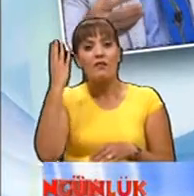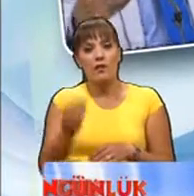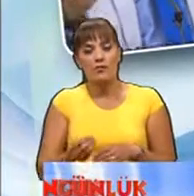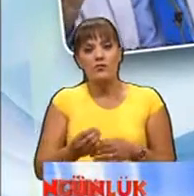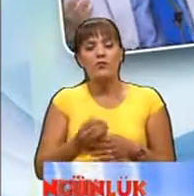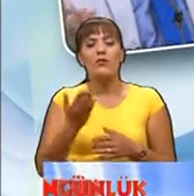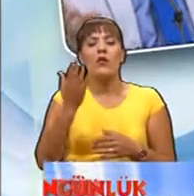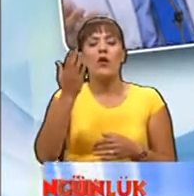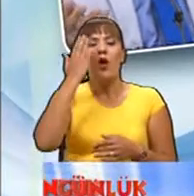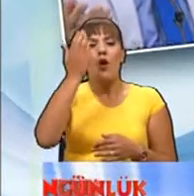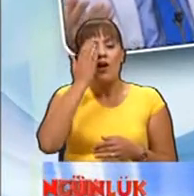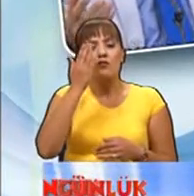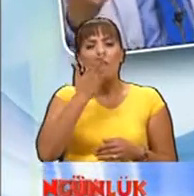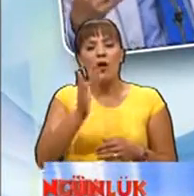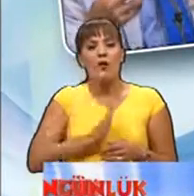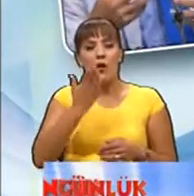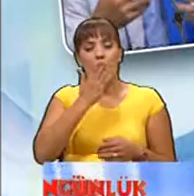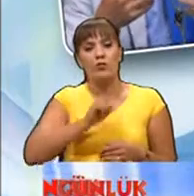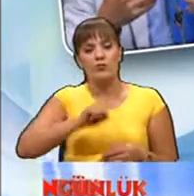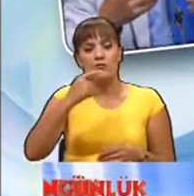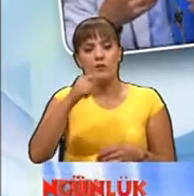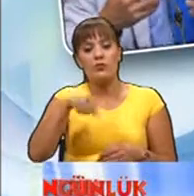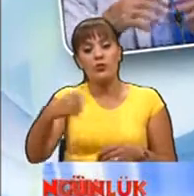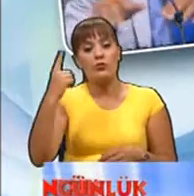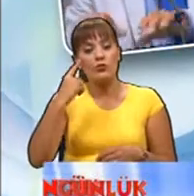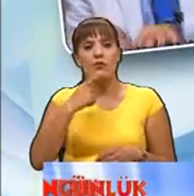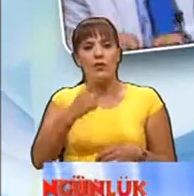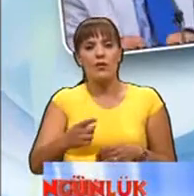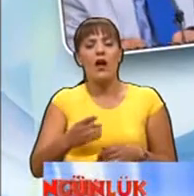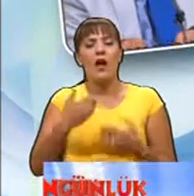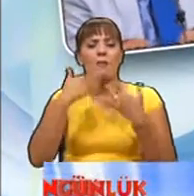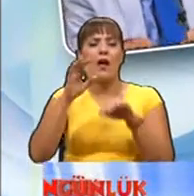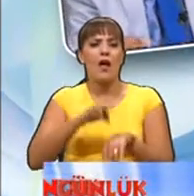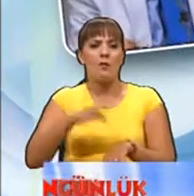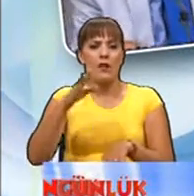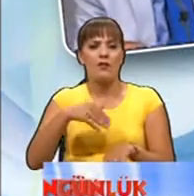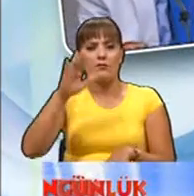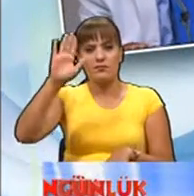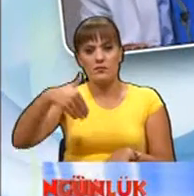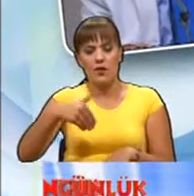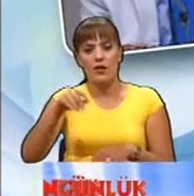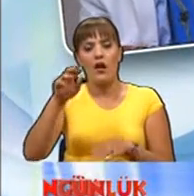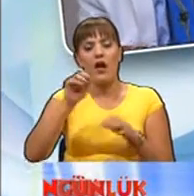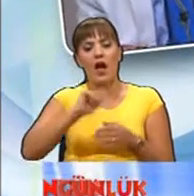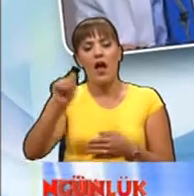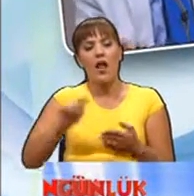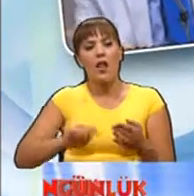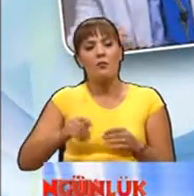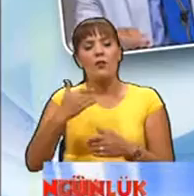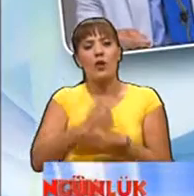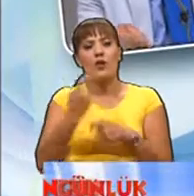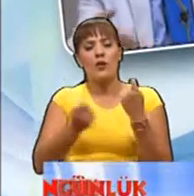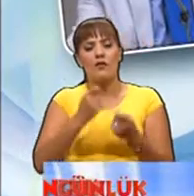olsun, yoksul öğrenciler okutulsun dedi, bunu duyduk diyor. Hakim hemen çağırıyor kalem